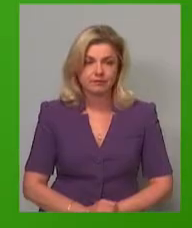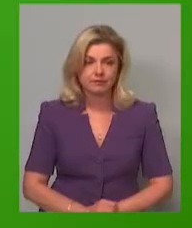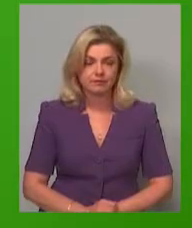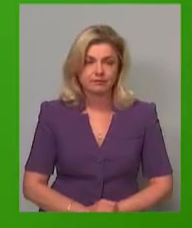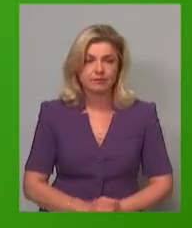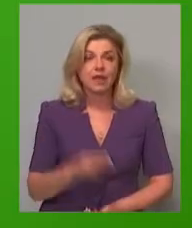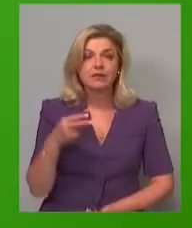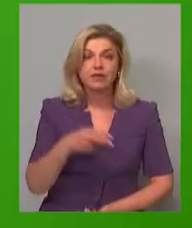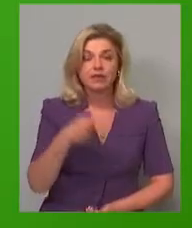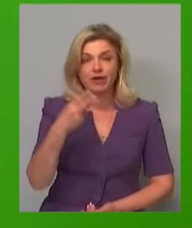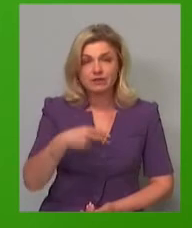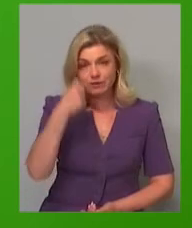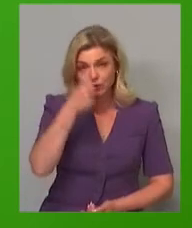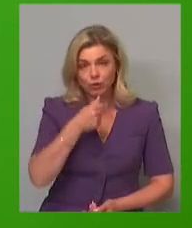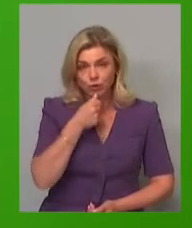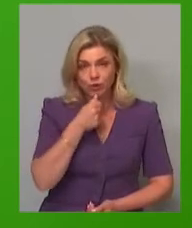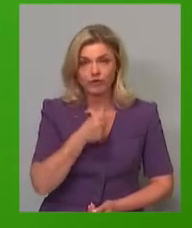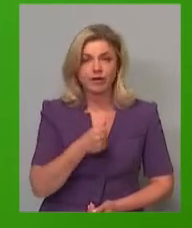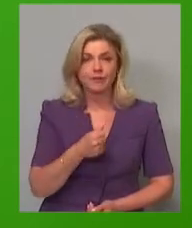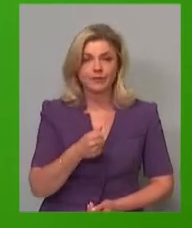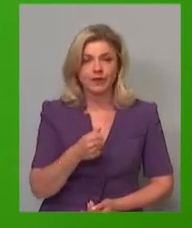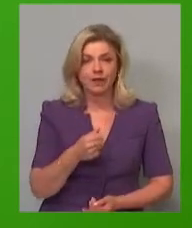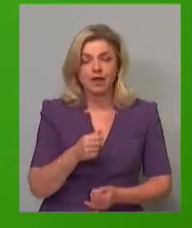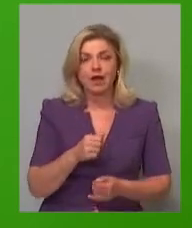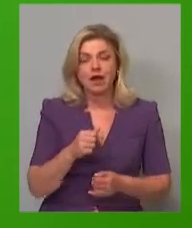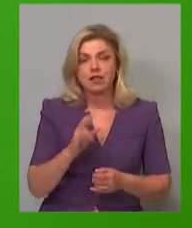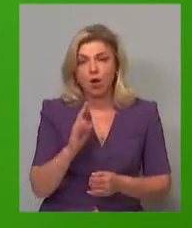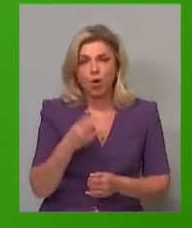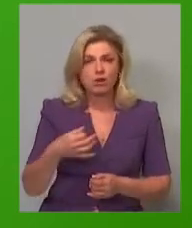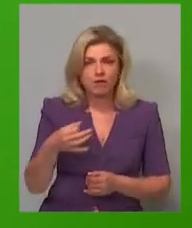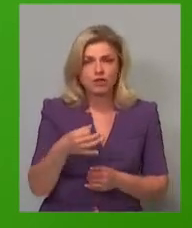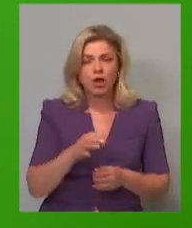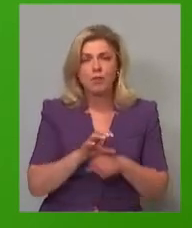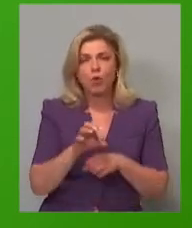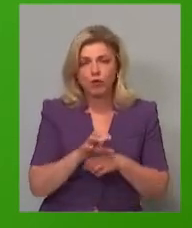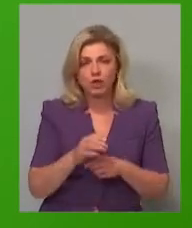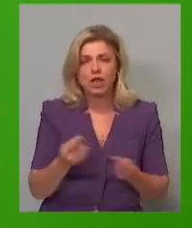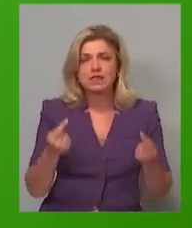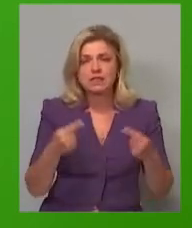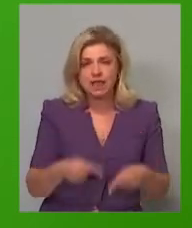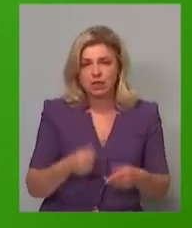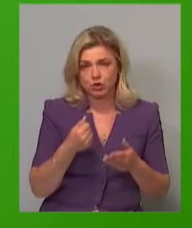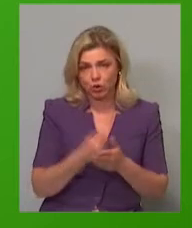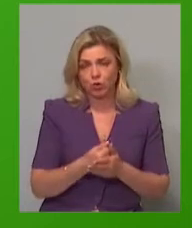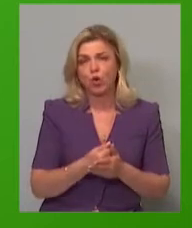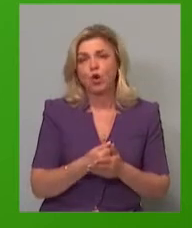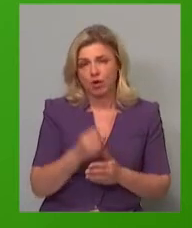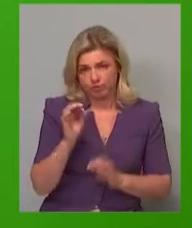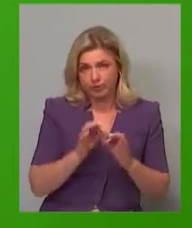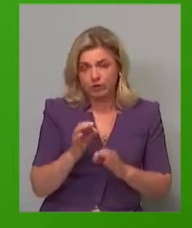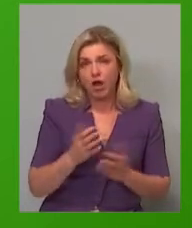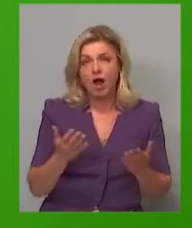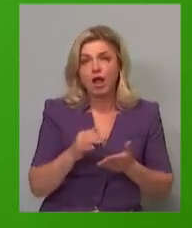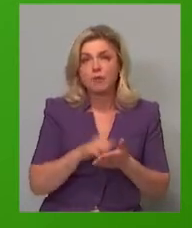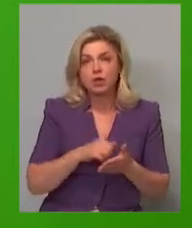У 2020 році медопродуктивність на Миколаївщині знизилася у 3 рази порівняно з минулим медовим сезоном. Які причини